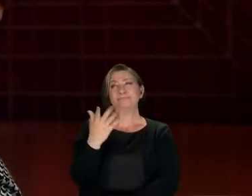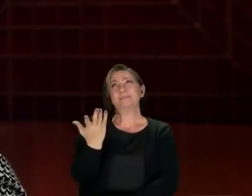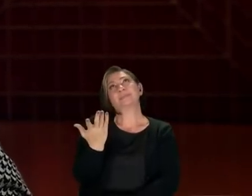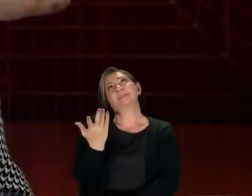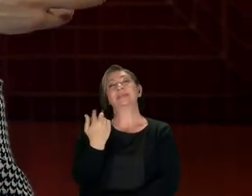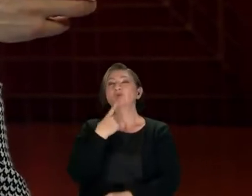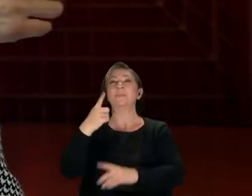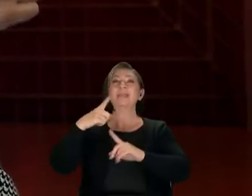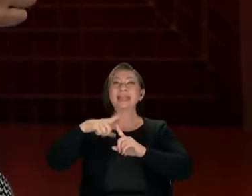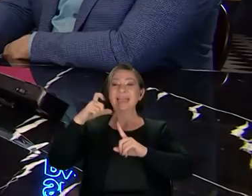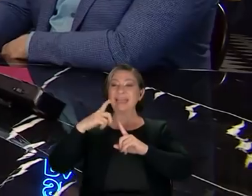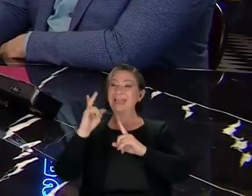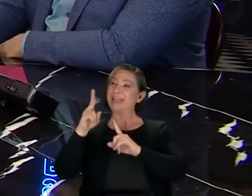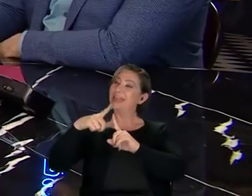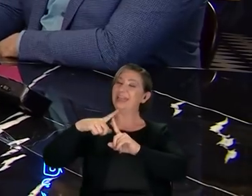söyleyeyim, bir kimlik